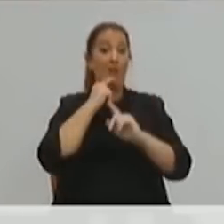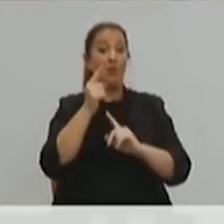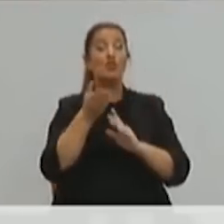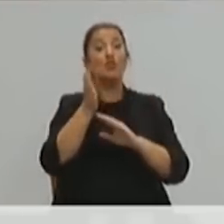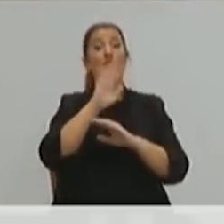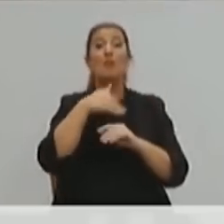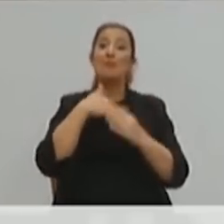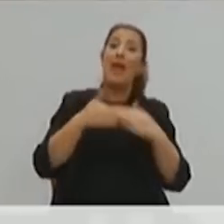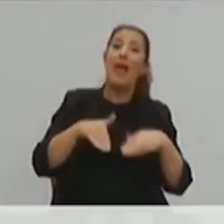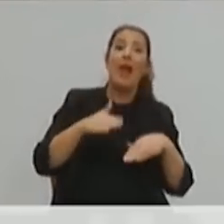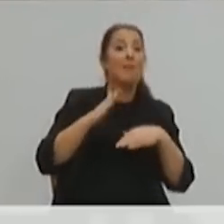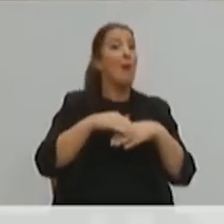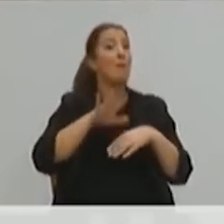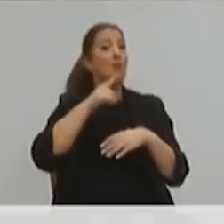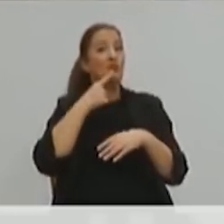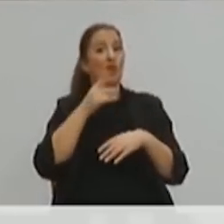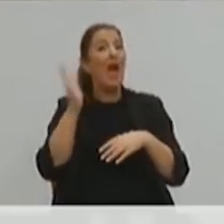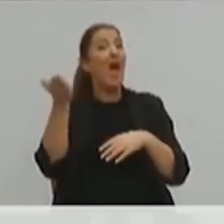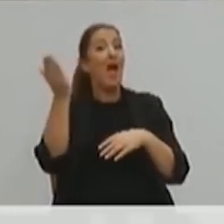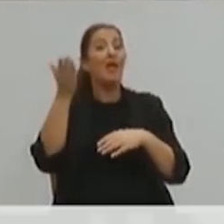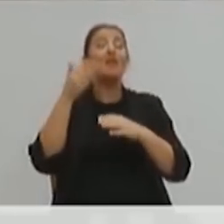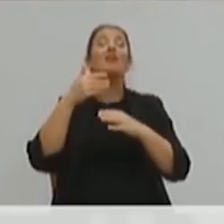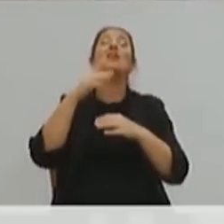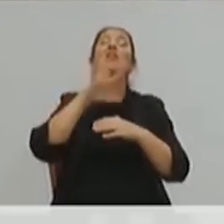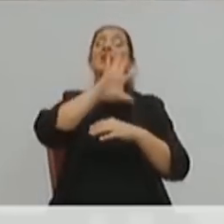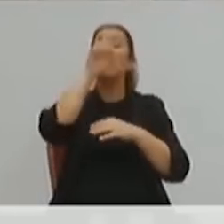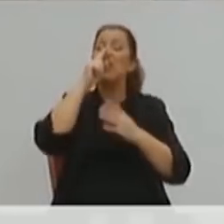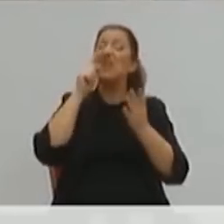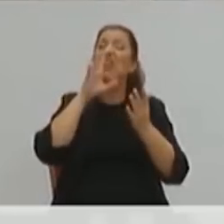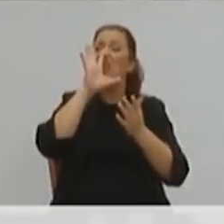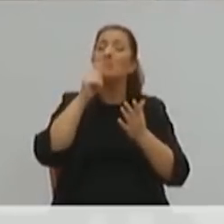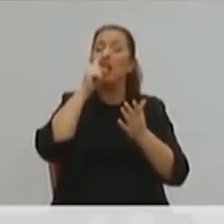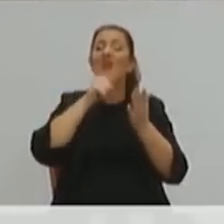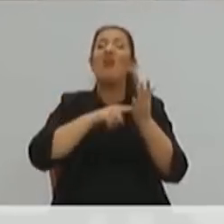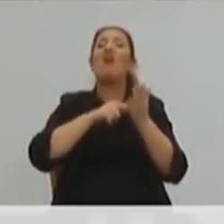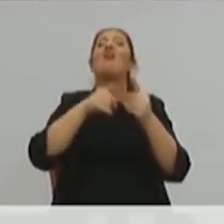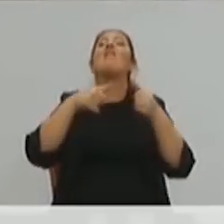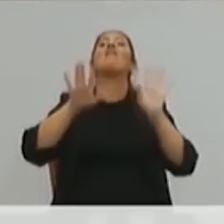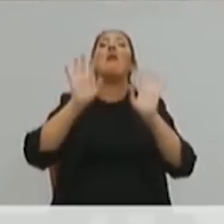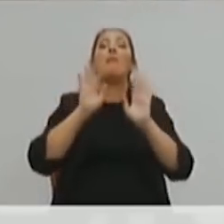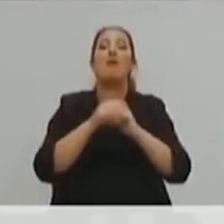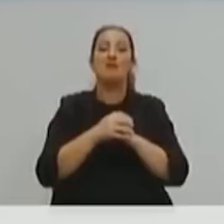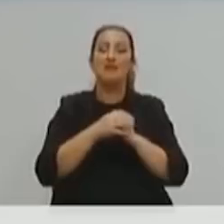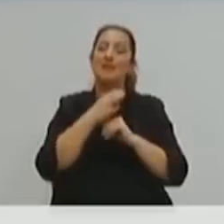diyorsunuz biz engelleme yapmıyoruz. Hadi oradan canım, kimse inanmadı artık buna. Teşekkürler.